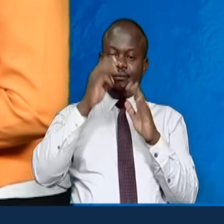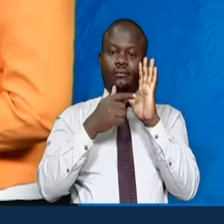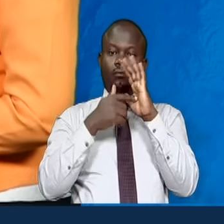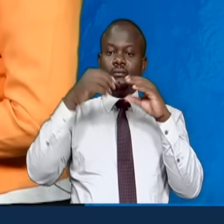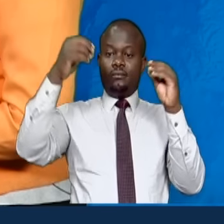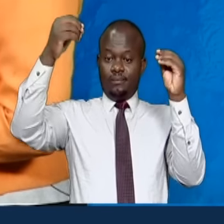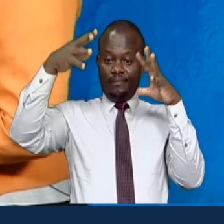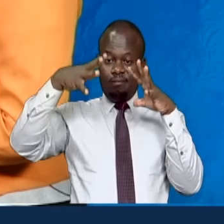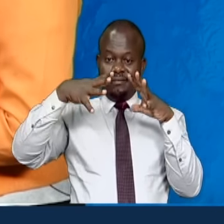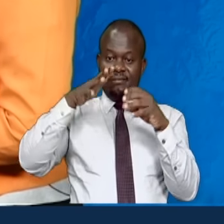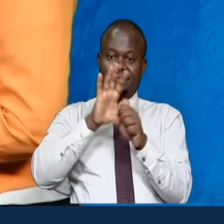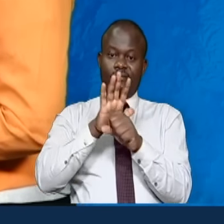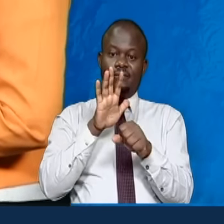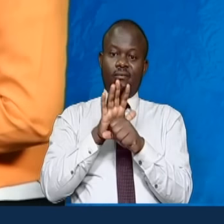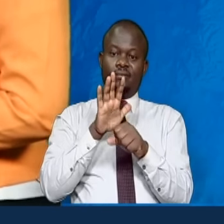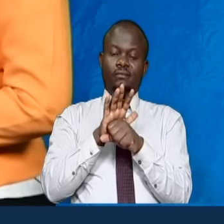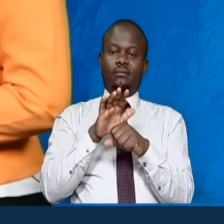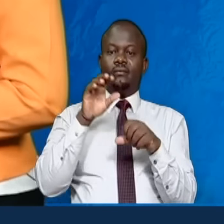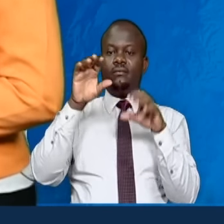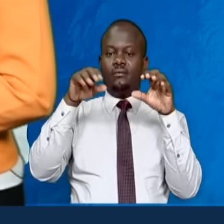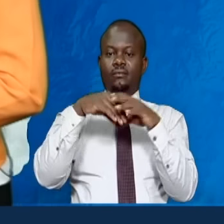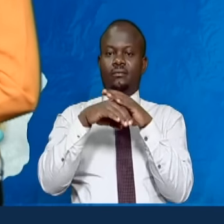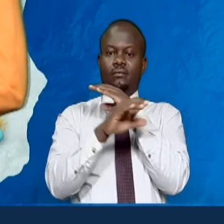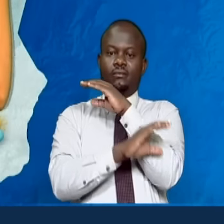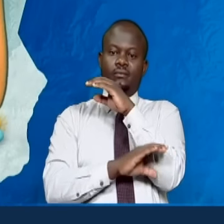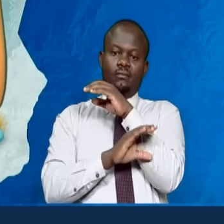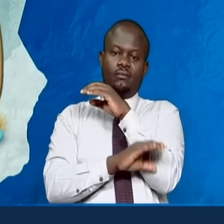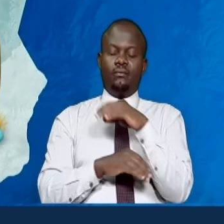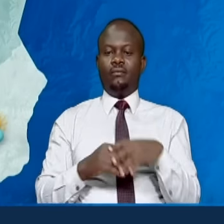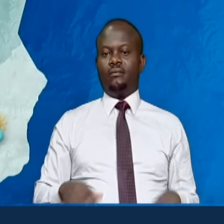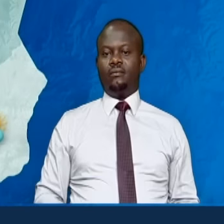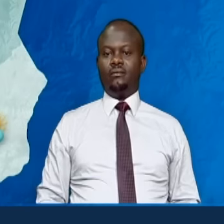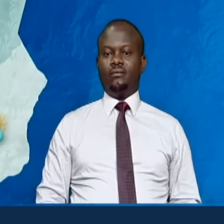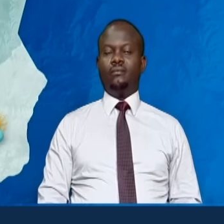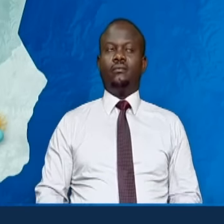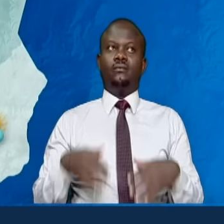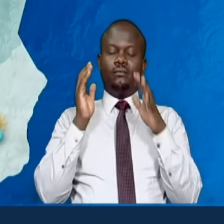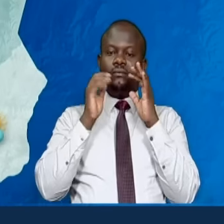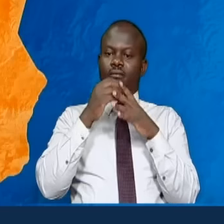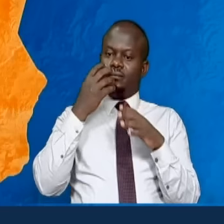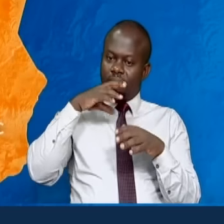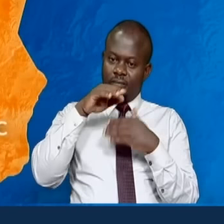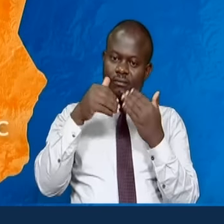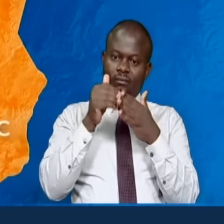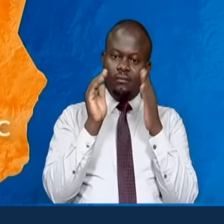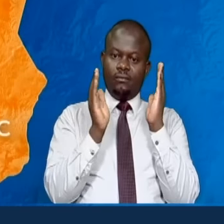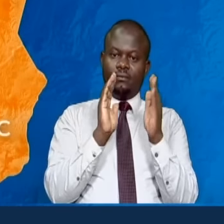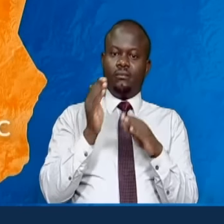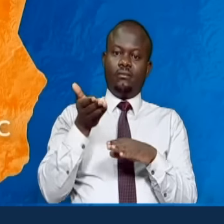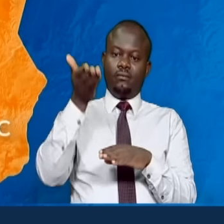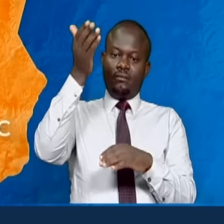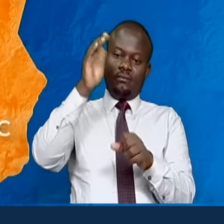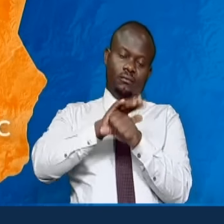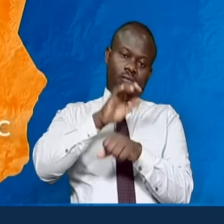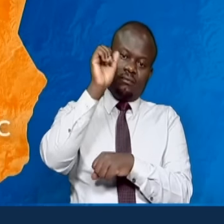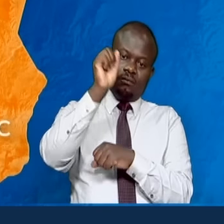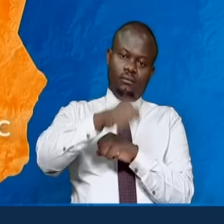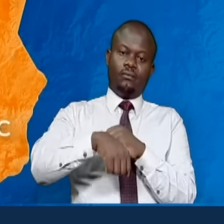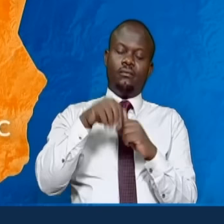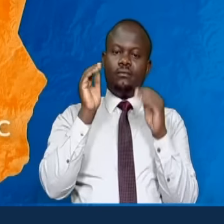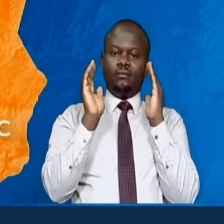n'izuba rizaba ryiganje mu bice byose by'igihugu. Igipimo cy'ubushyuhe giteganijwe kiri hejuru kuruta ibindi, ni degrees